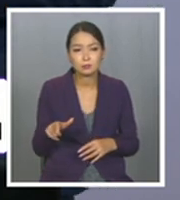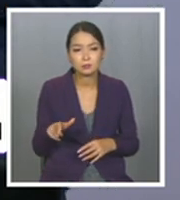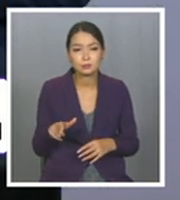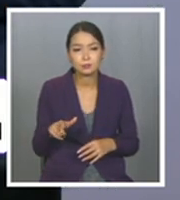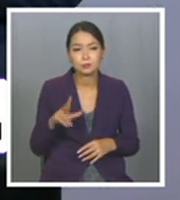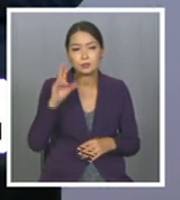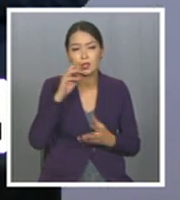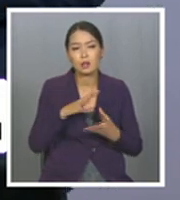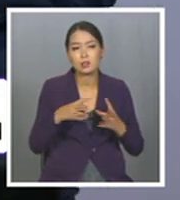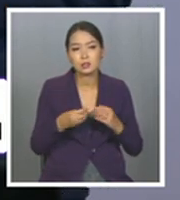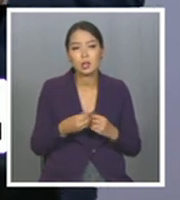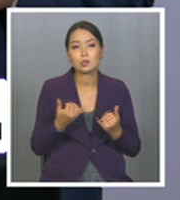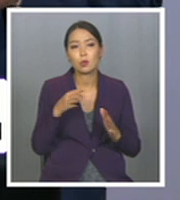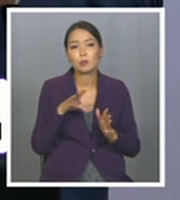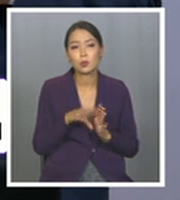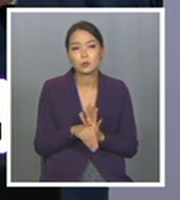сонымен қоса